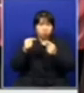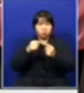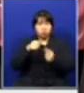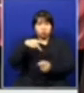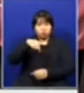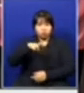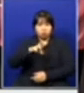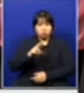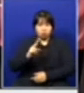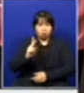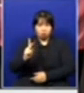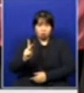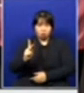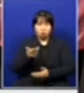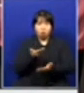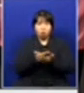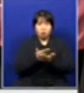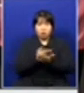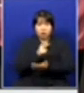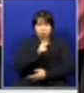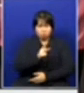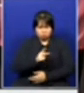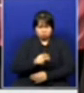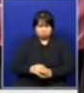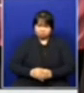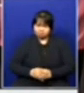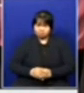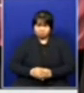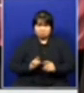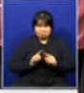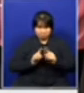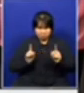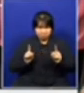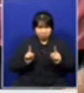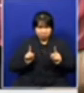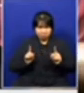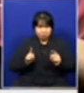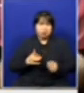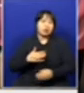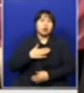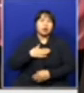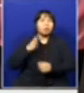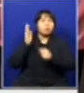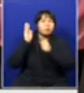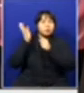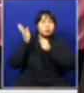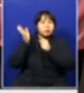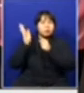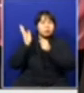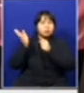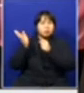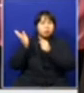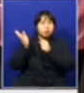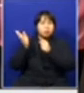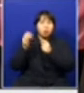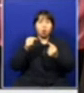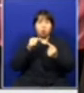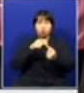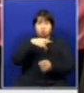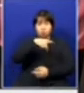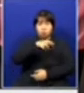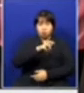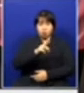ดเงินกู้แปลกไหมคะท่านประธานเราอภิปรายภายใต้พระราชกำหนดฉุก